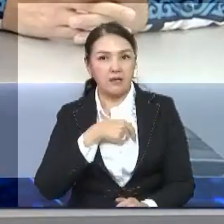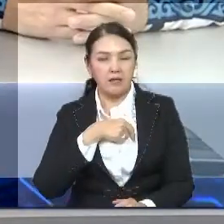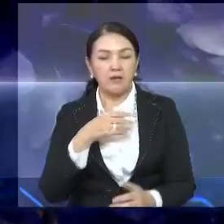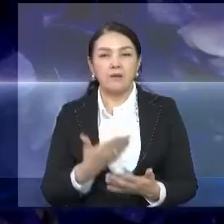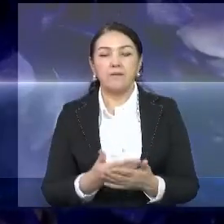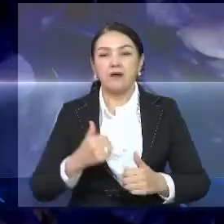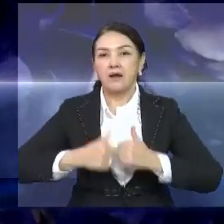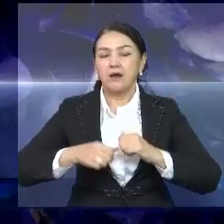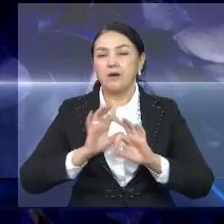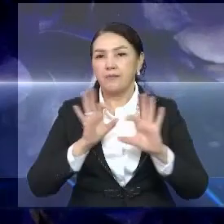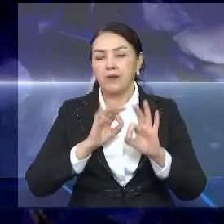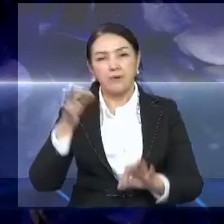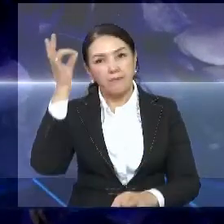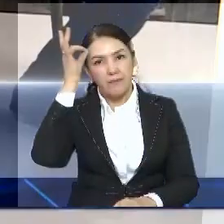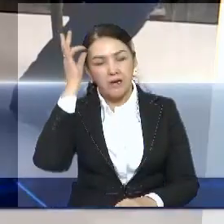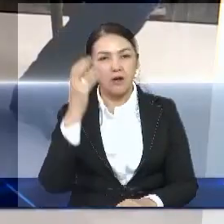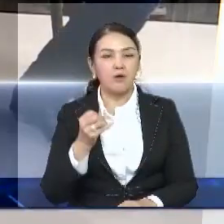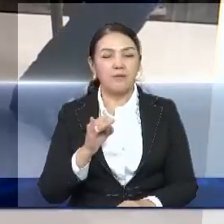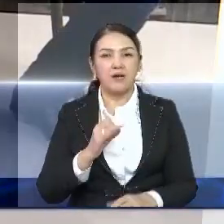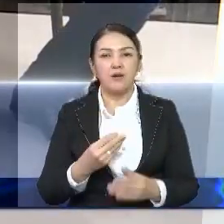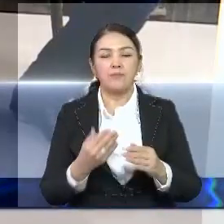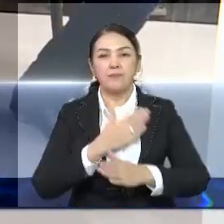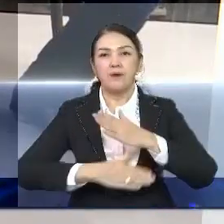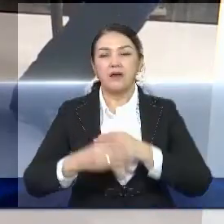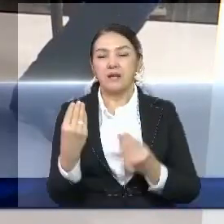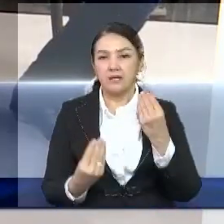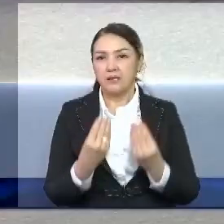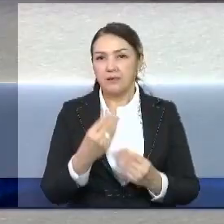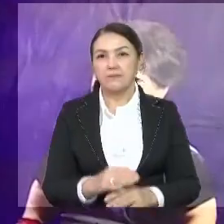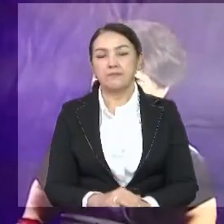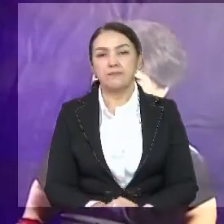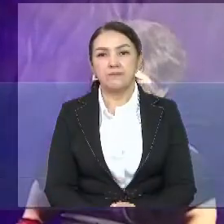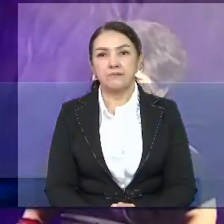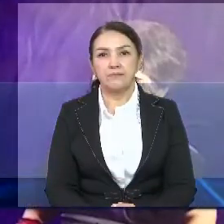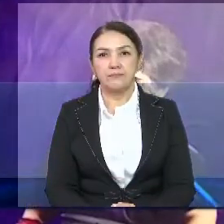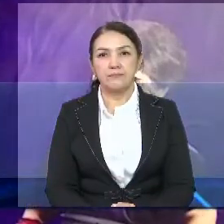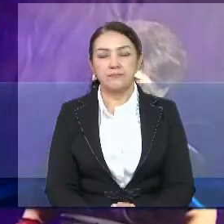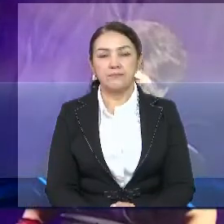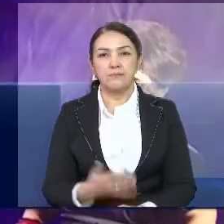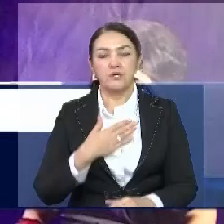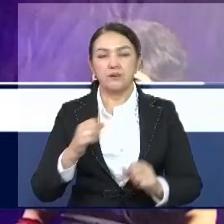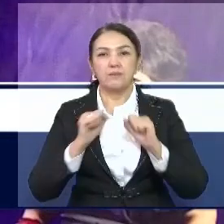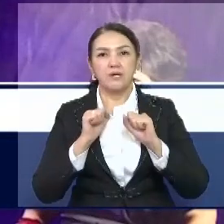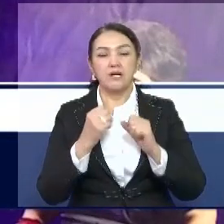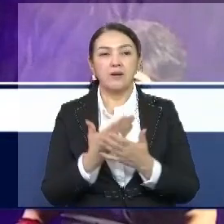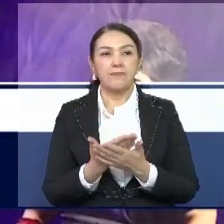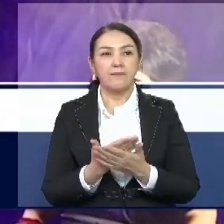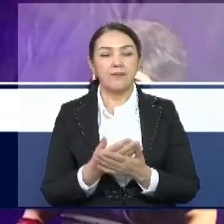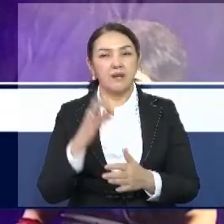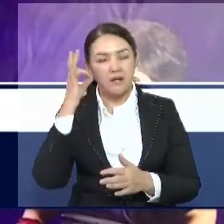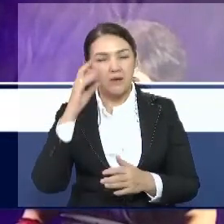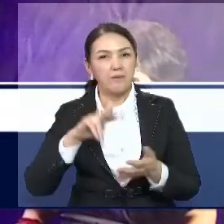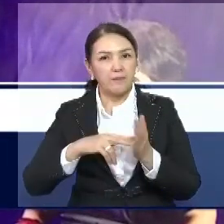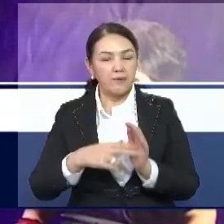призера соревнований поделился воспоминаниями об азиатских параиграх. Немножко спортсмен именно в психологическом